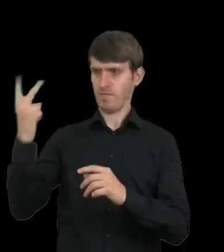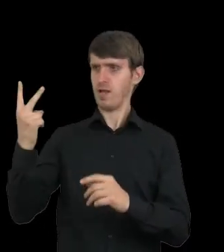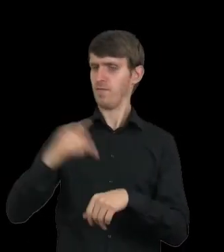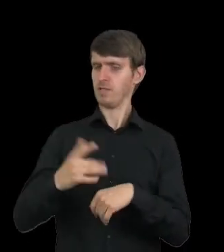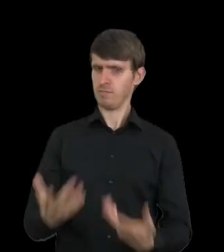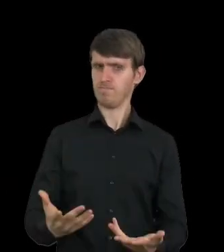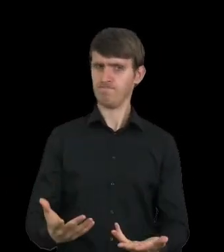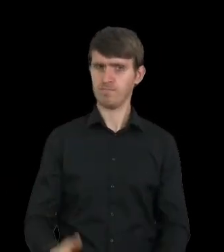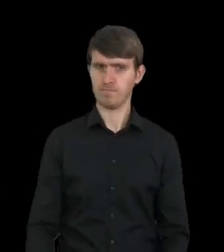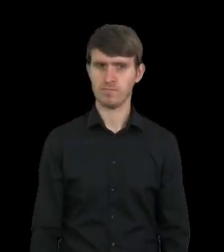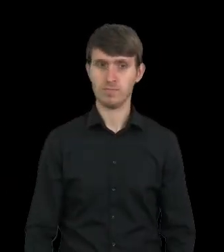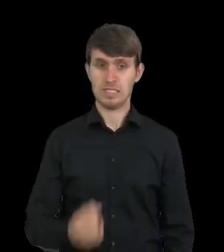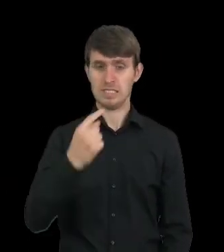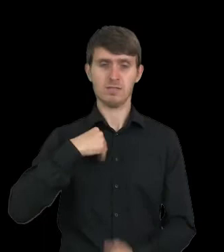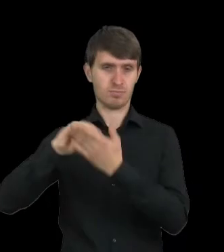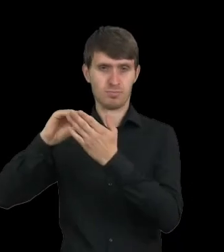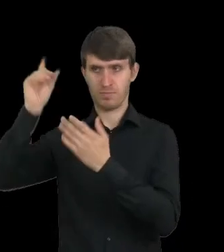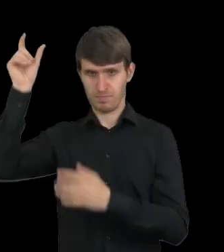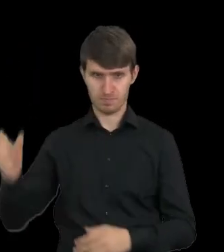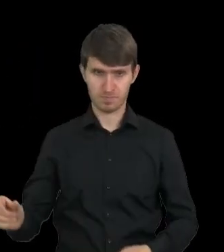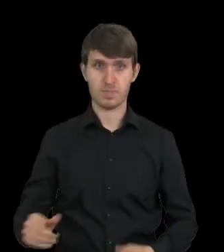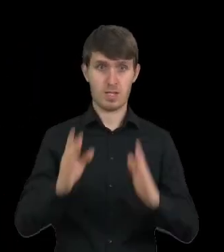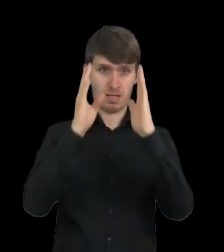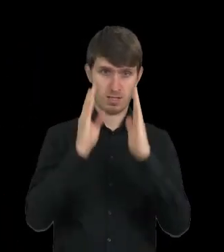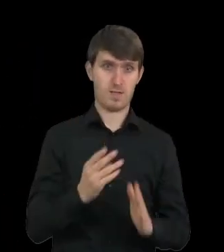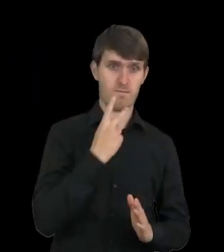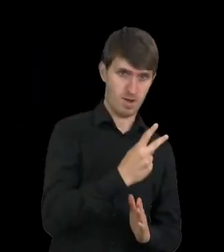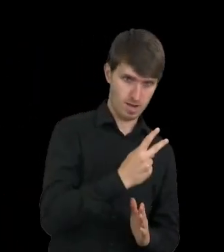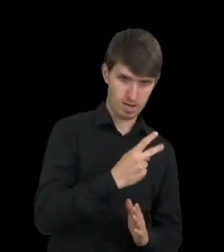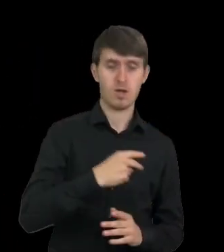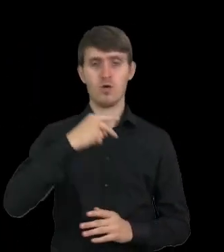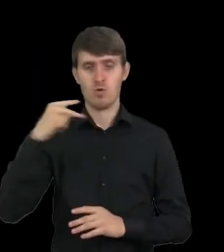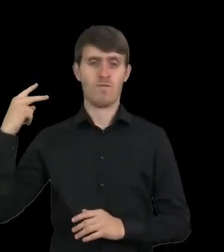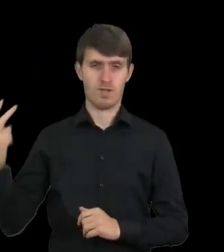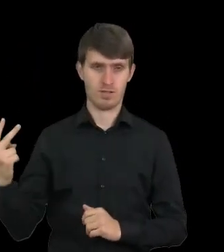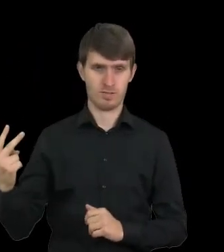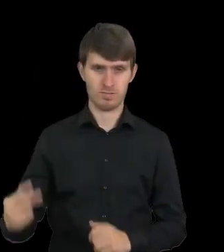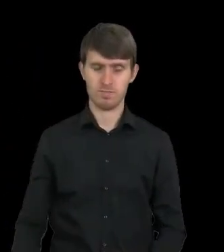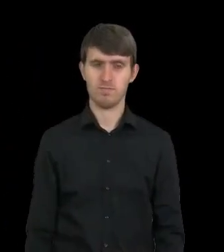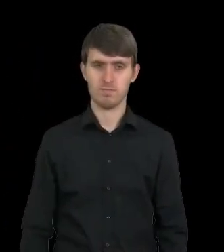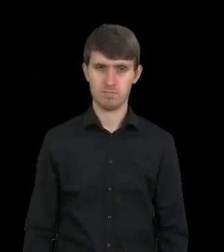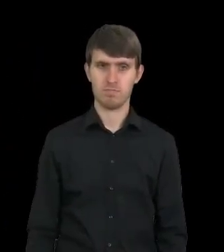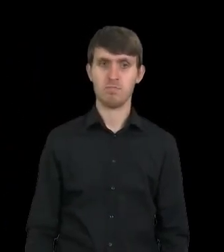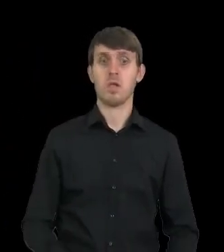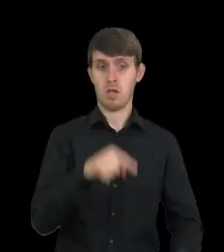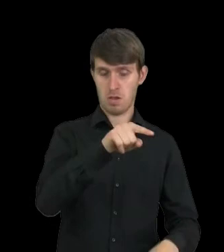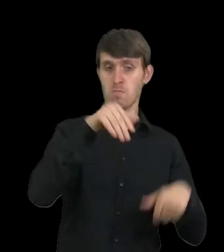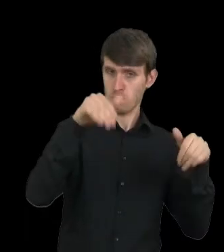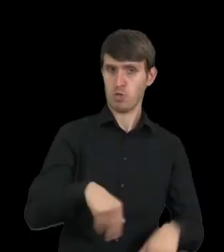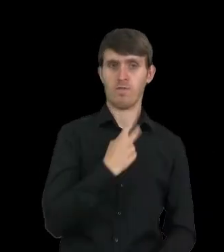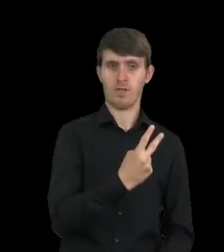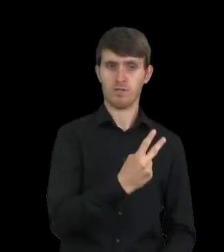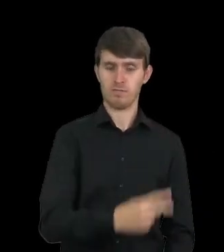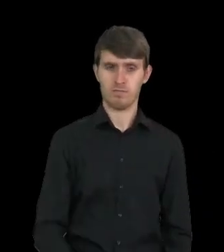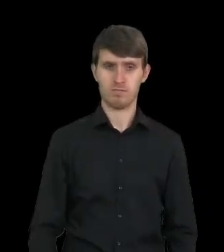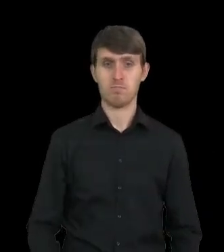bezwzględną 2? Wiemy, że... Napiszę na marginesie. Wartość bezwzględna 2 wynosi 2. Więc to